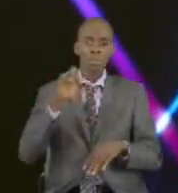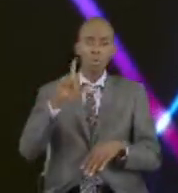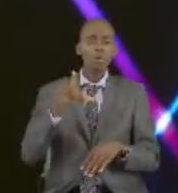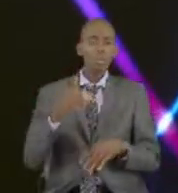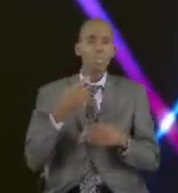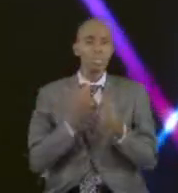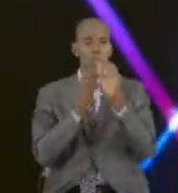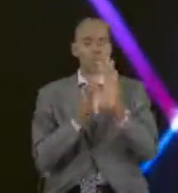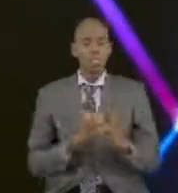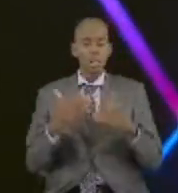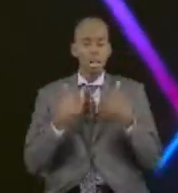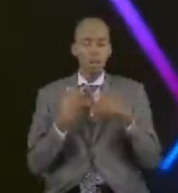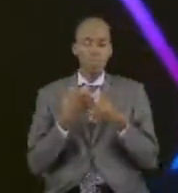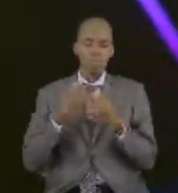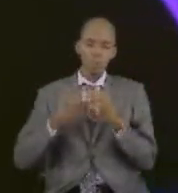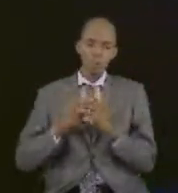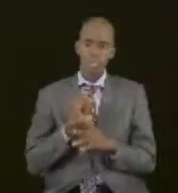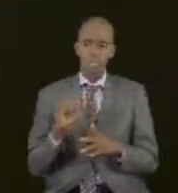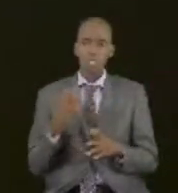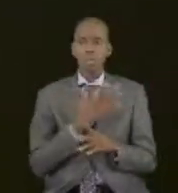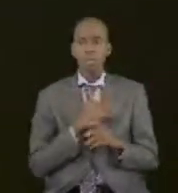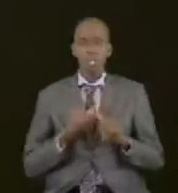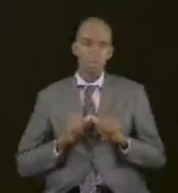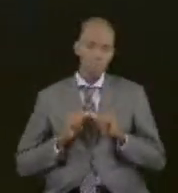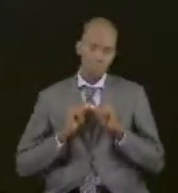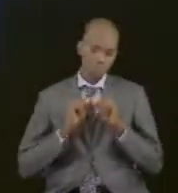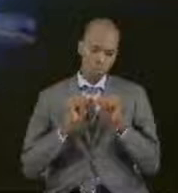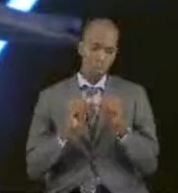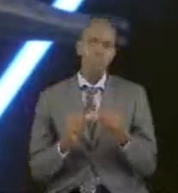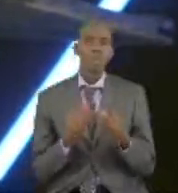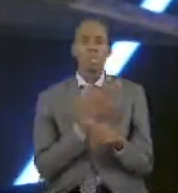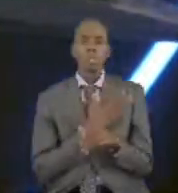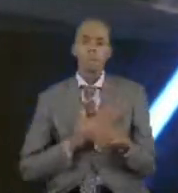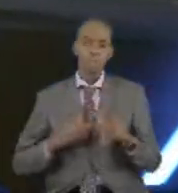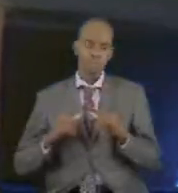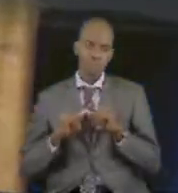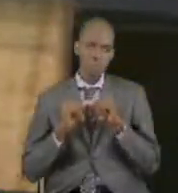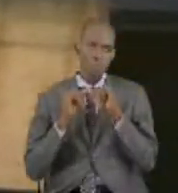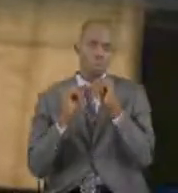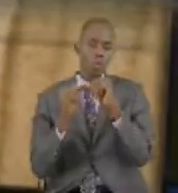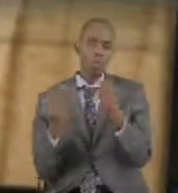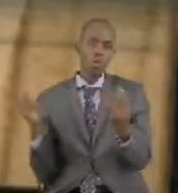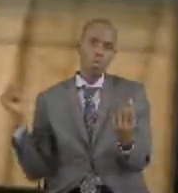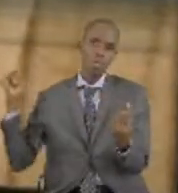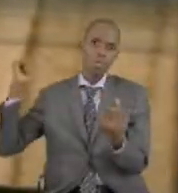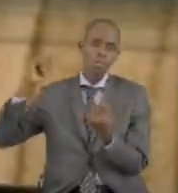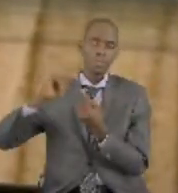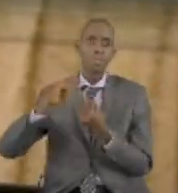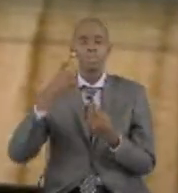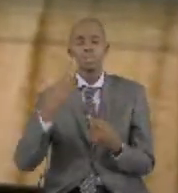lavé. La consécration qu'il a eue depuis le commencement, il a continué, il a continué, il a